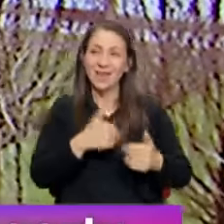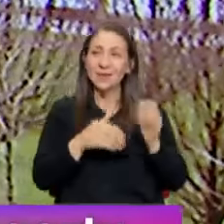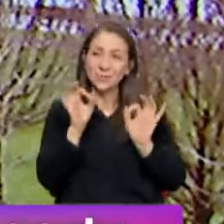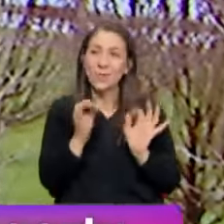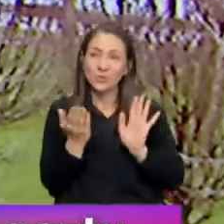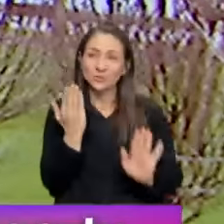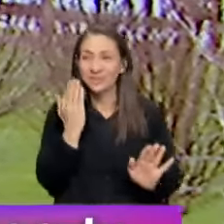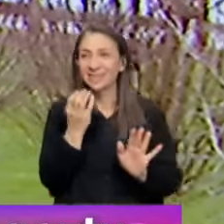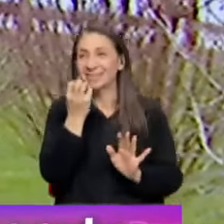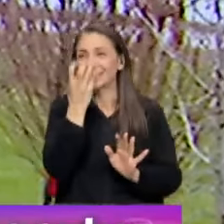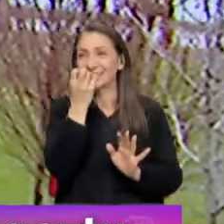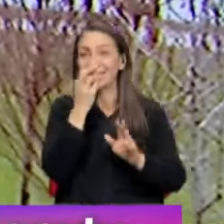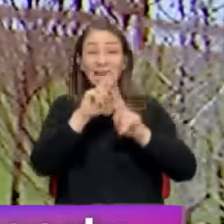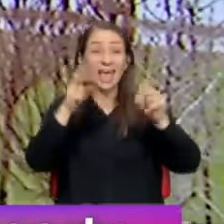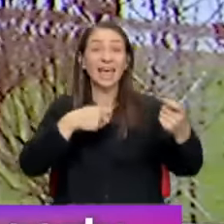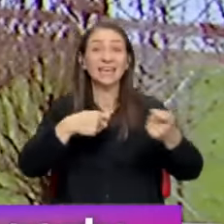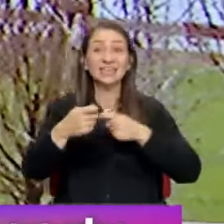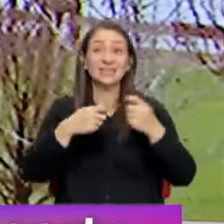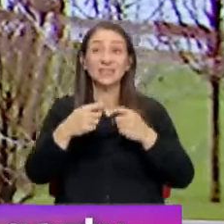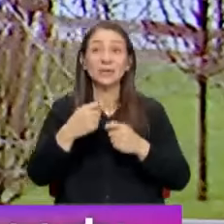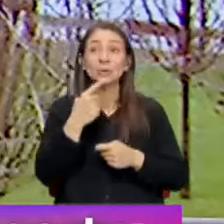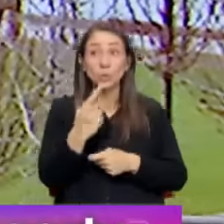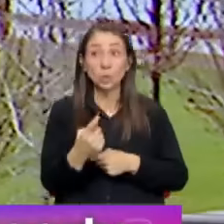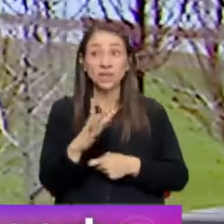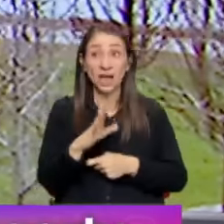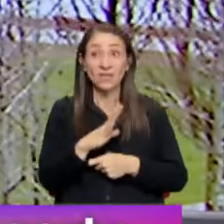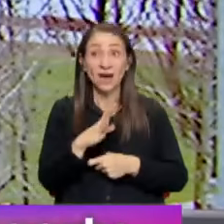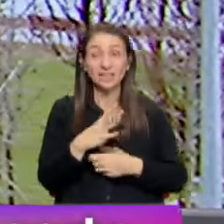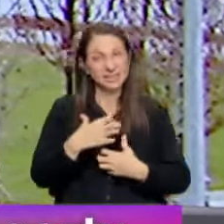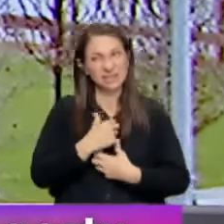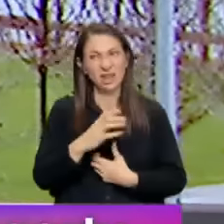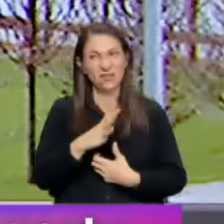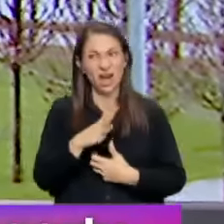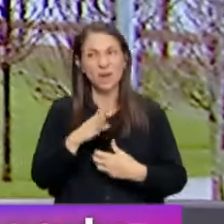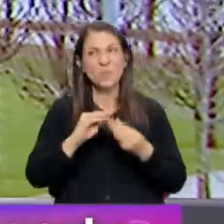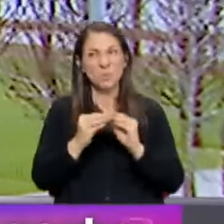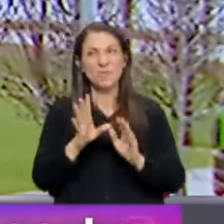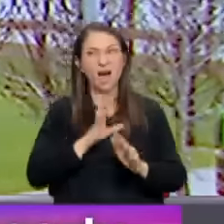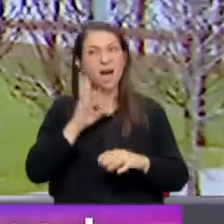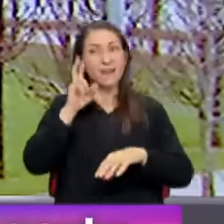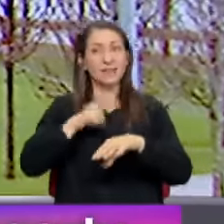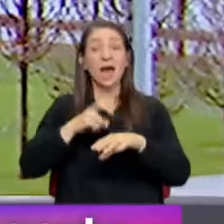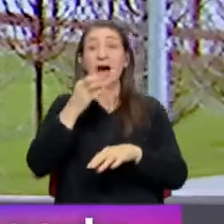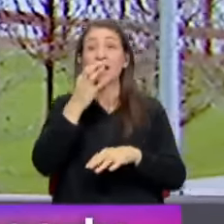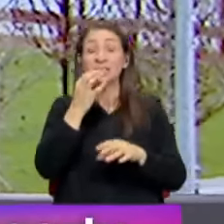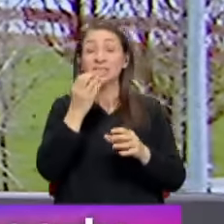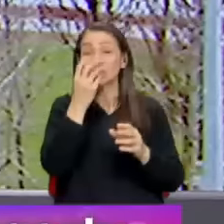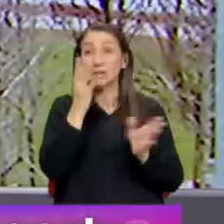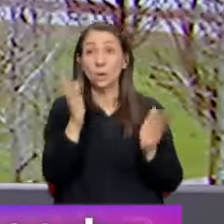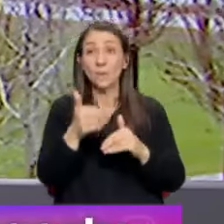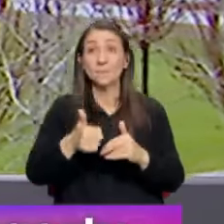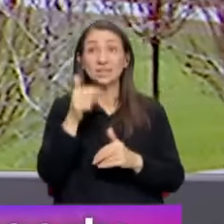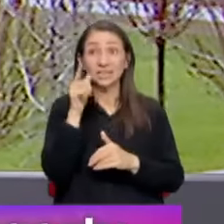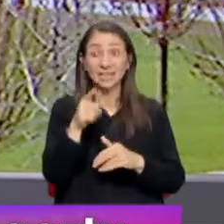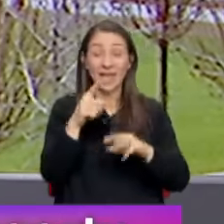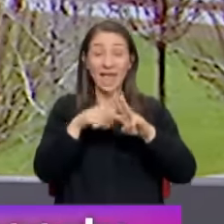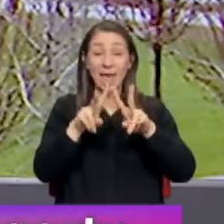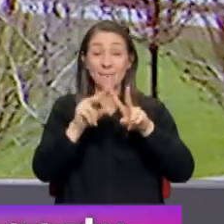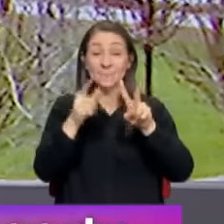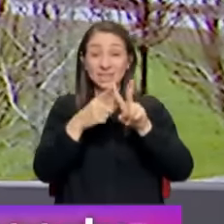öncesinde çiçekçi esnafının da söyleyecekleri var, dertleri var, hatırlatmaları var. Ankara Çiçekçiler Odası Başkanı